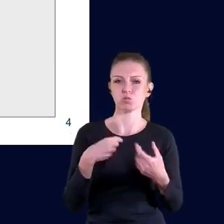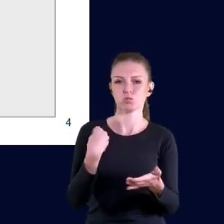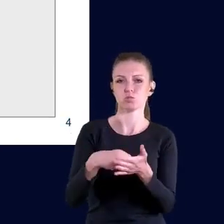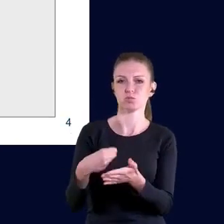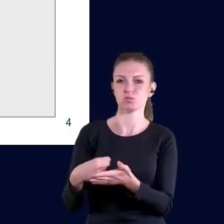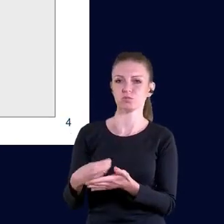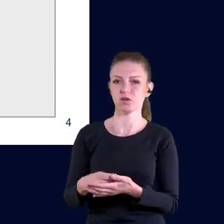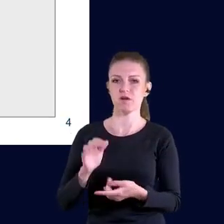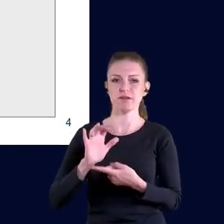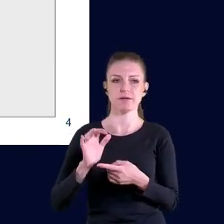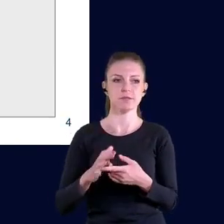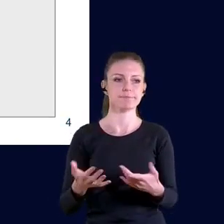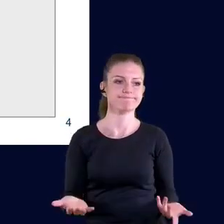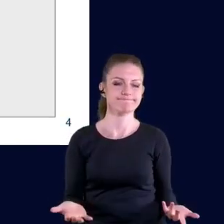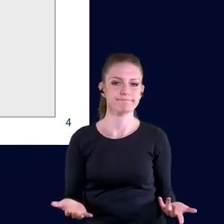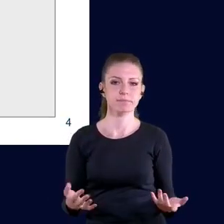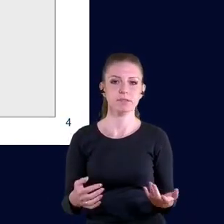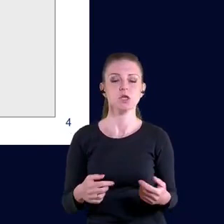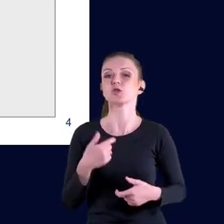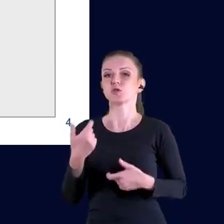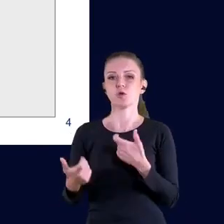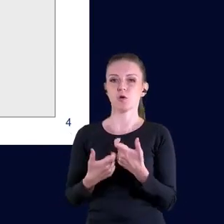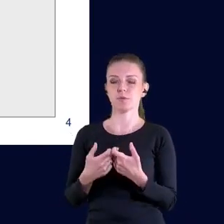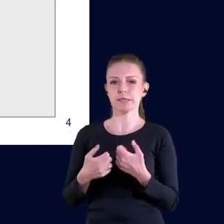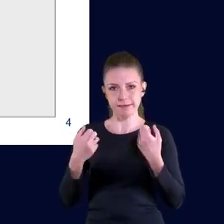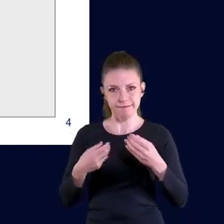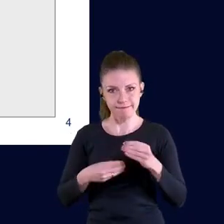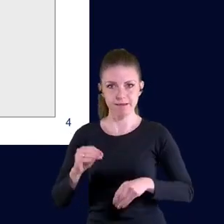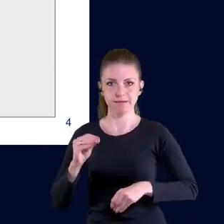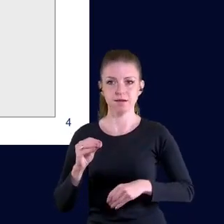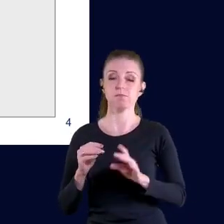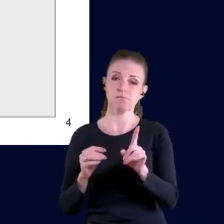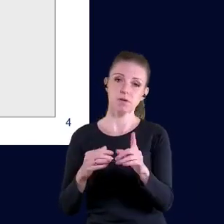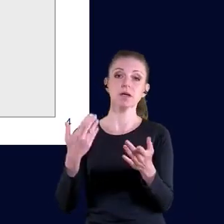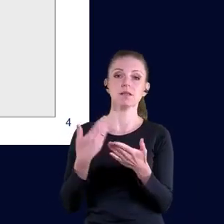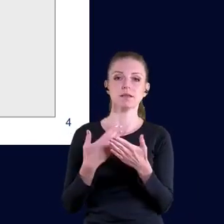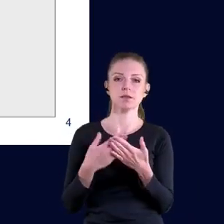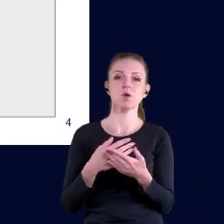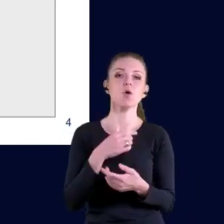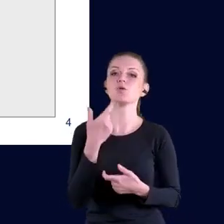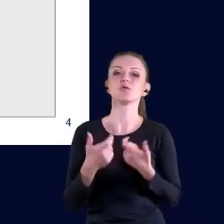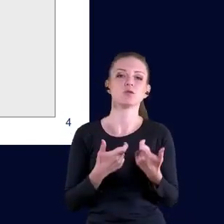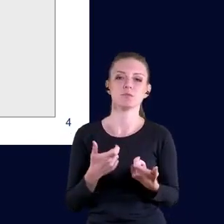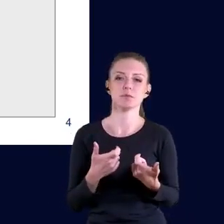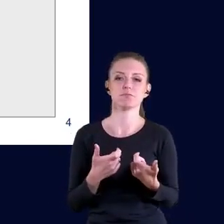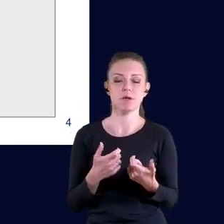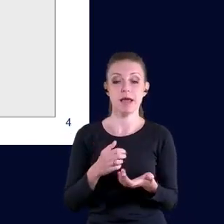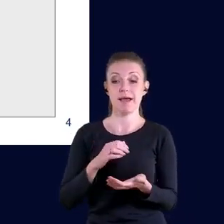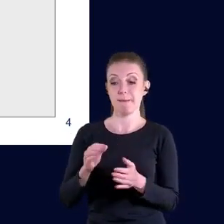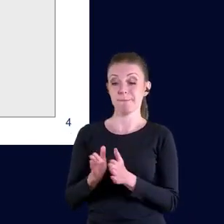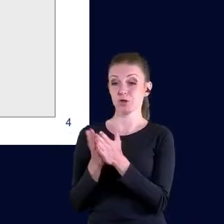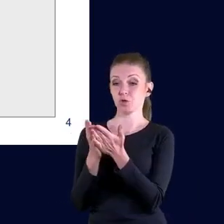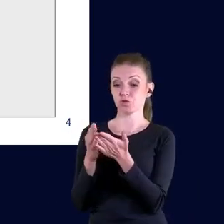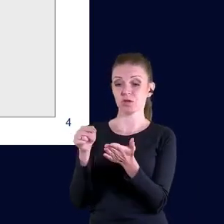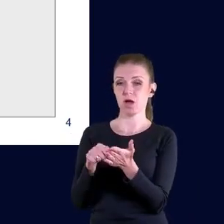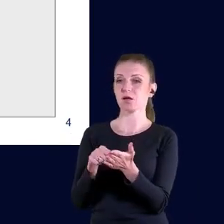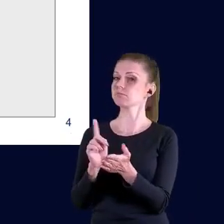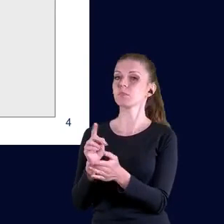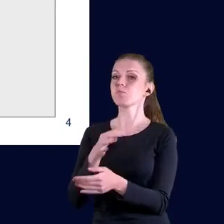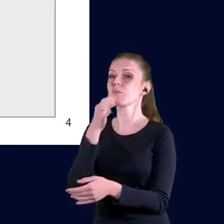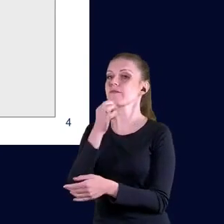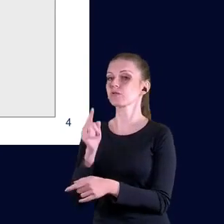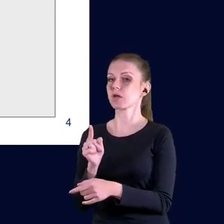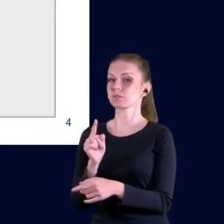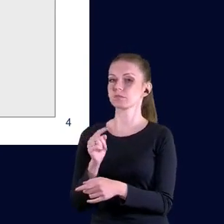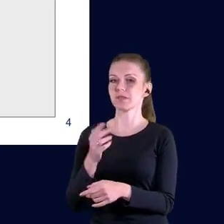związku z tym robią aby zwiększyć przychody zwiększoną częstość wznowień podręczników i kiedyś standardem były wyznawania